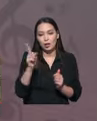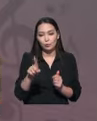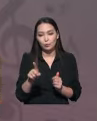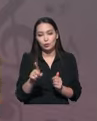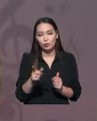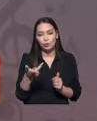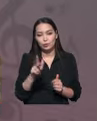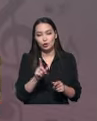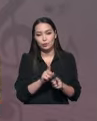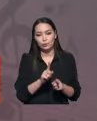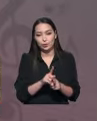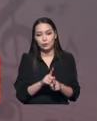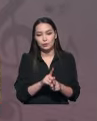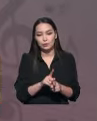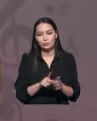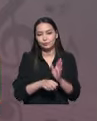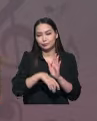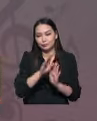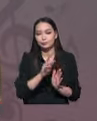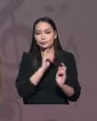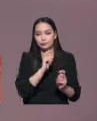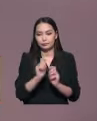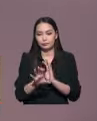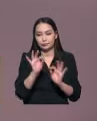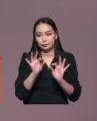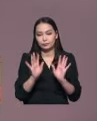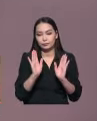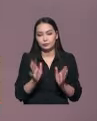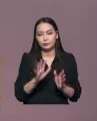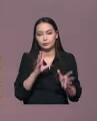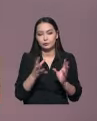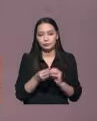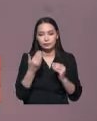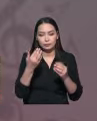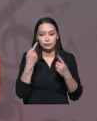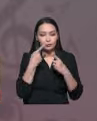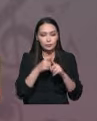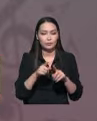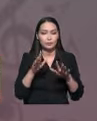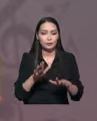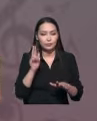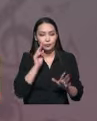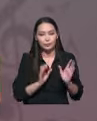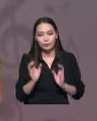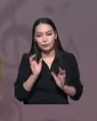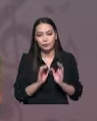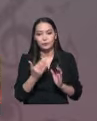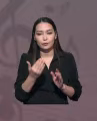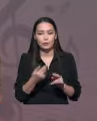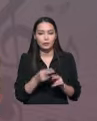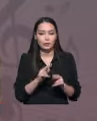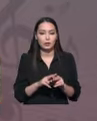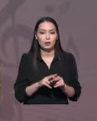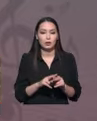мықты деген лайықты үздіктерді марапаттайтын боламыз. Мақсаты техникалық оқу орындарының студенттері, бұл орталық оқу